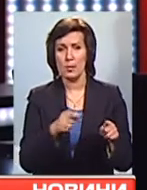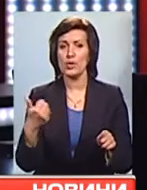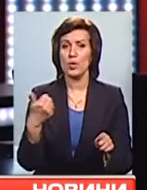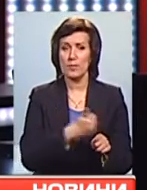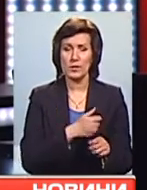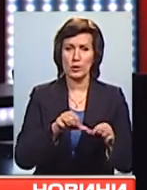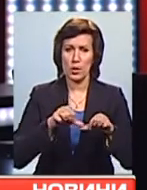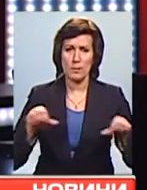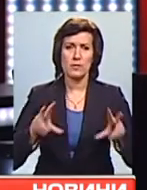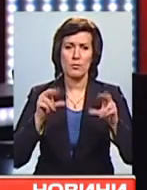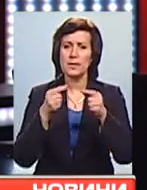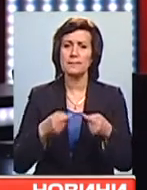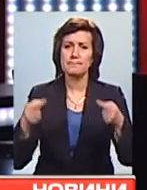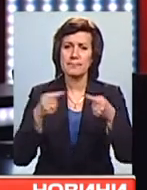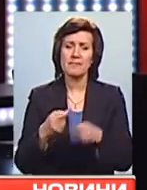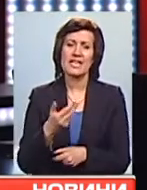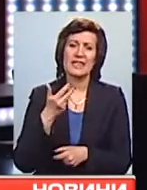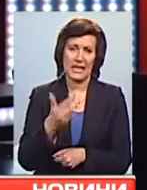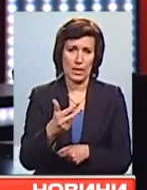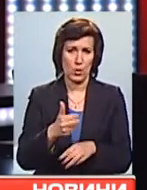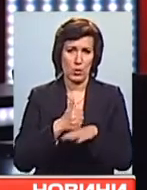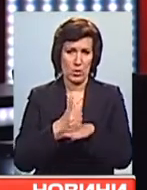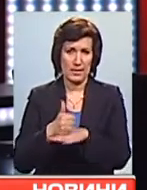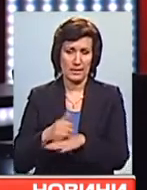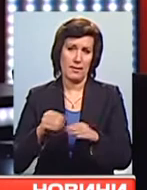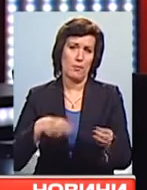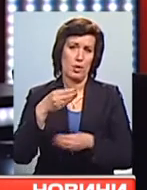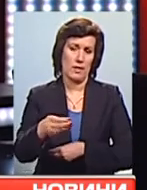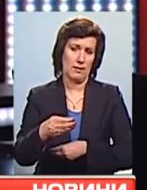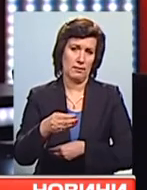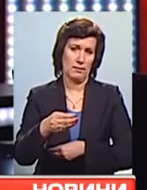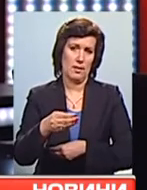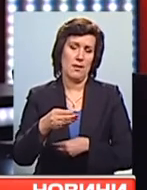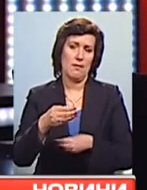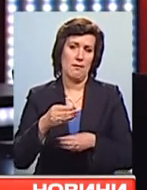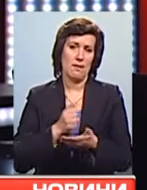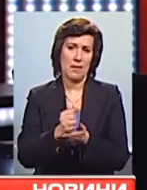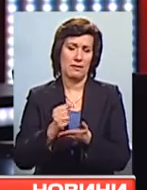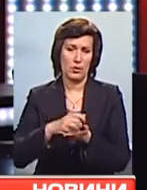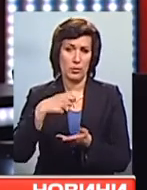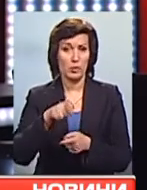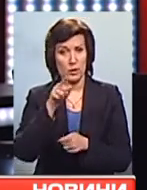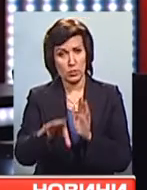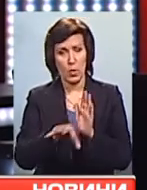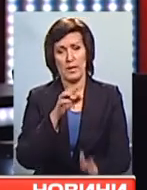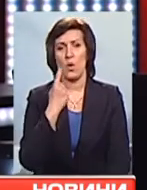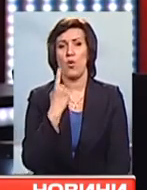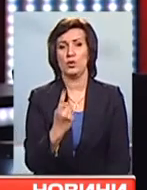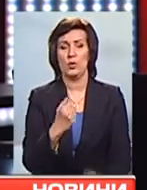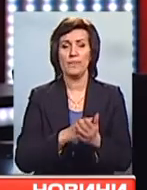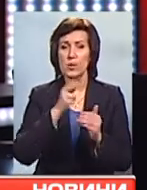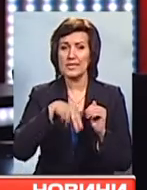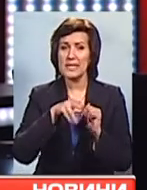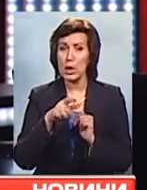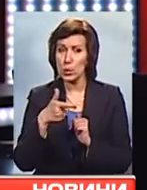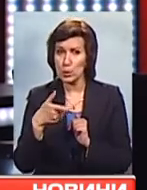тижня комісія обіцяє визначитися з трійкою лідерів і подати їх кандидатури президентові. А той вже обере одного. До кінця